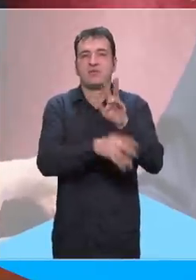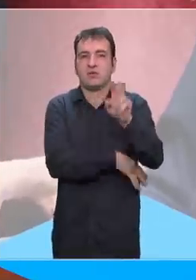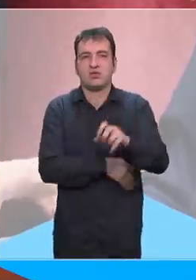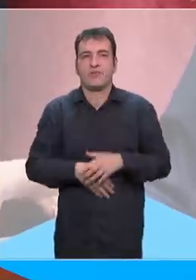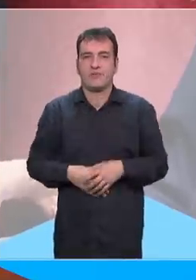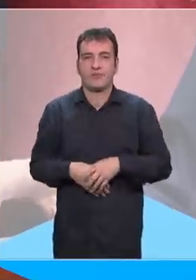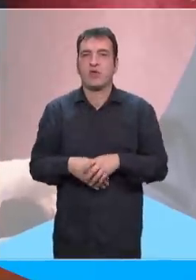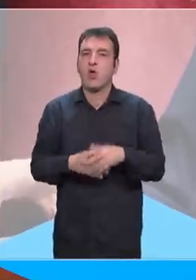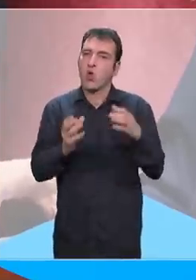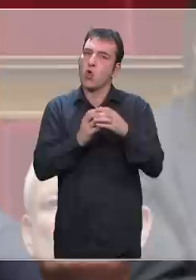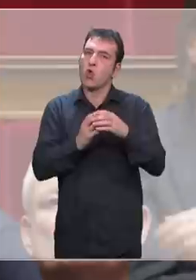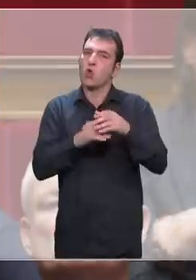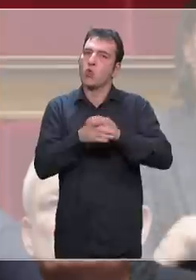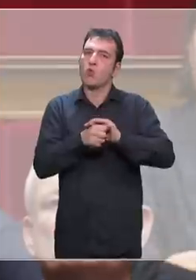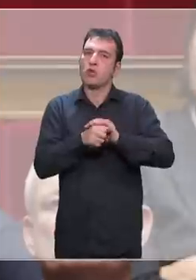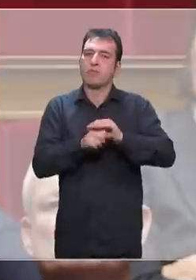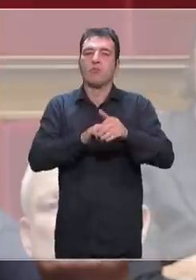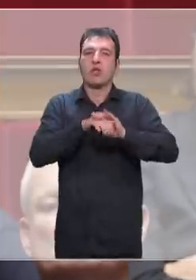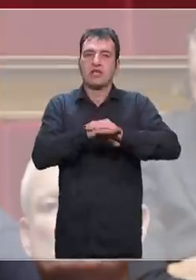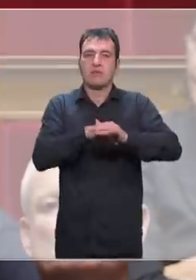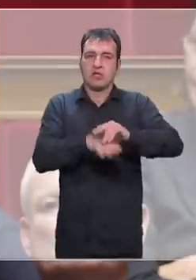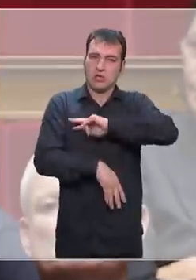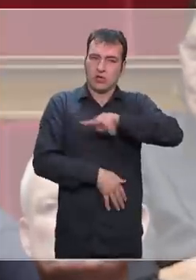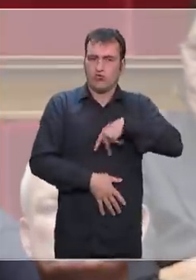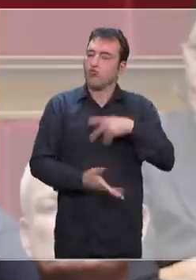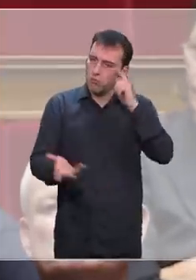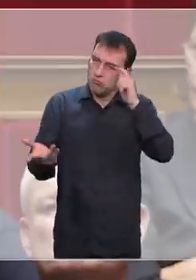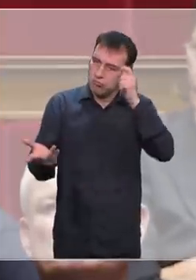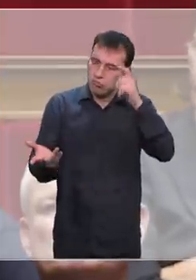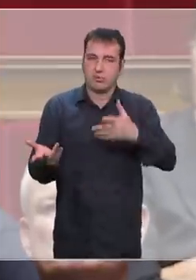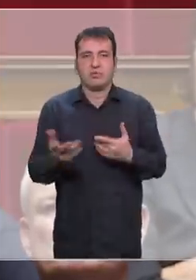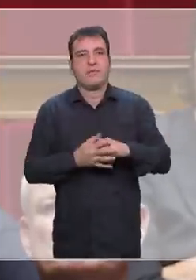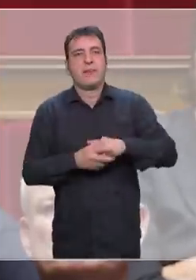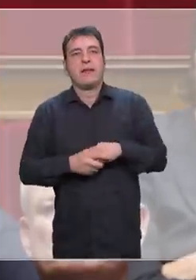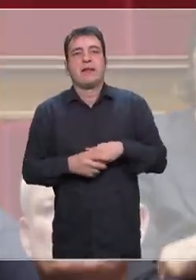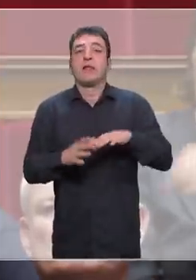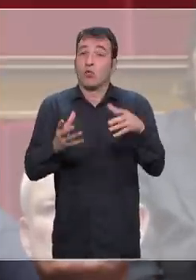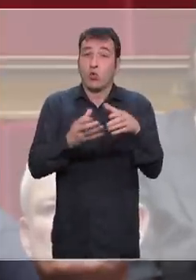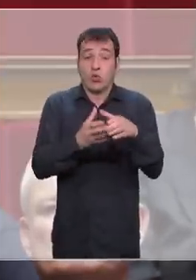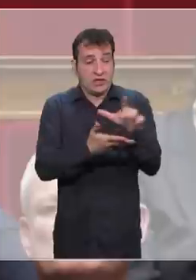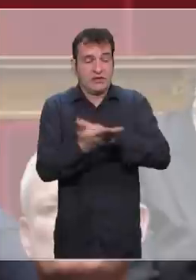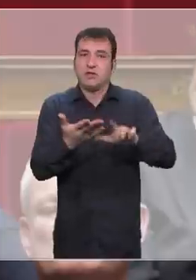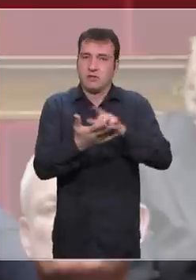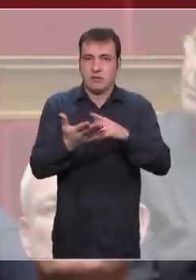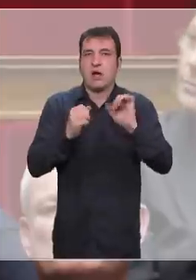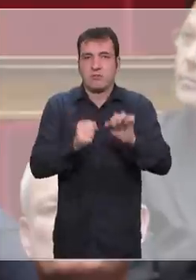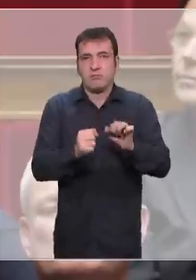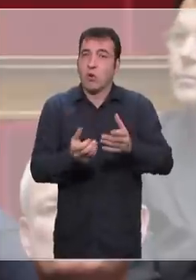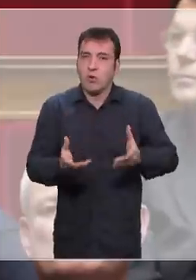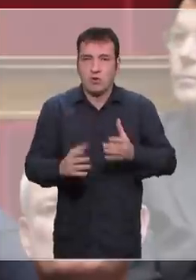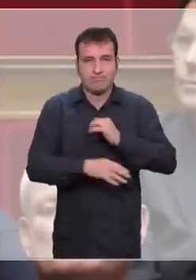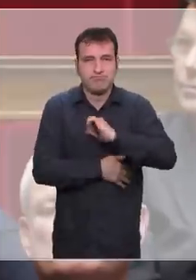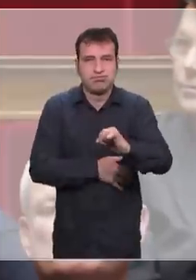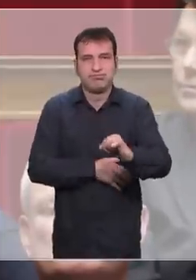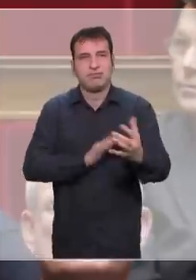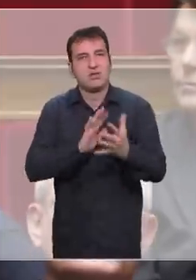Indépendants salue cette mesure, les collectivités locales étant en première ligne pour engager les chantiers pour accélérer la transition écologique. Selon vos